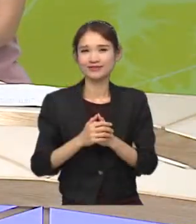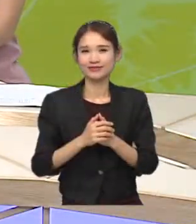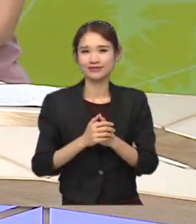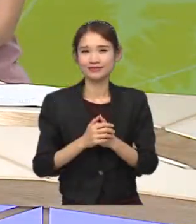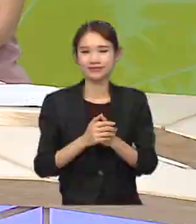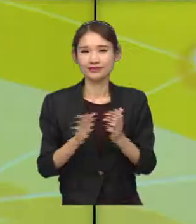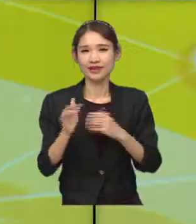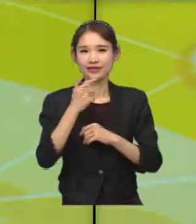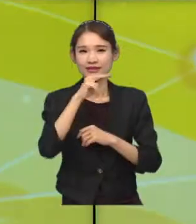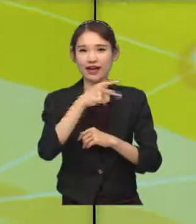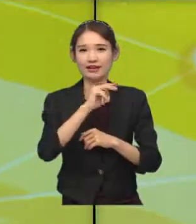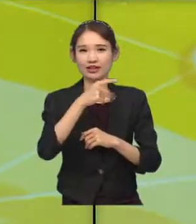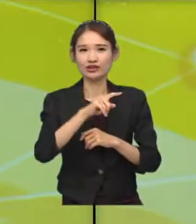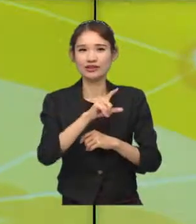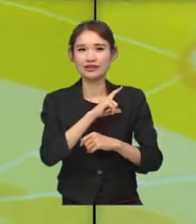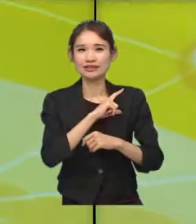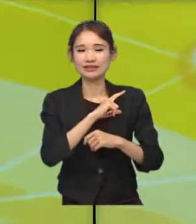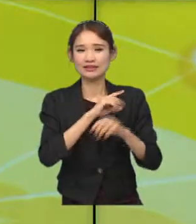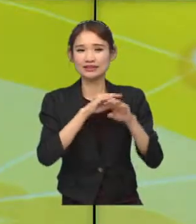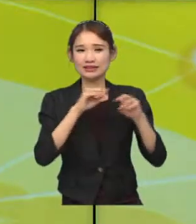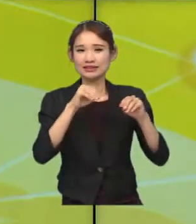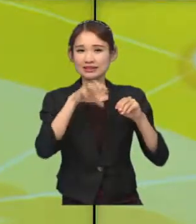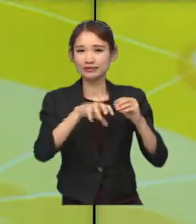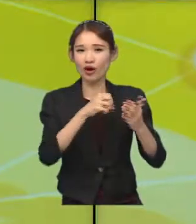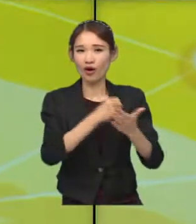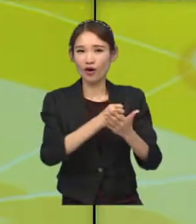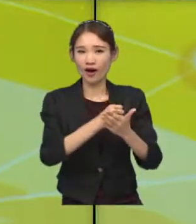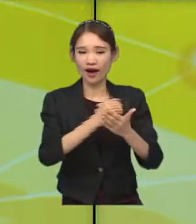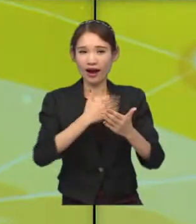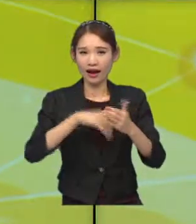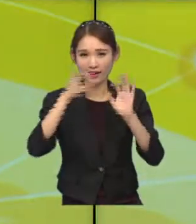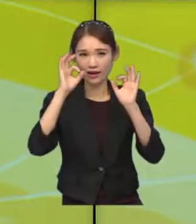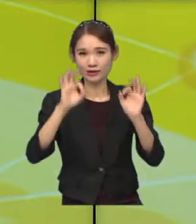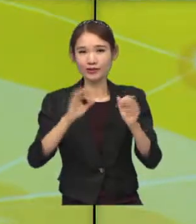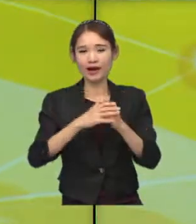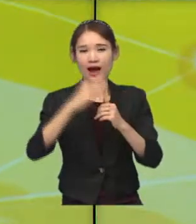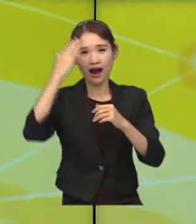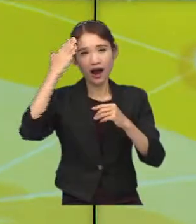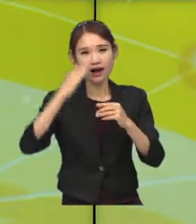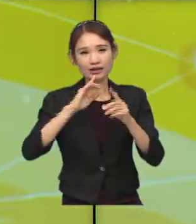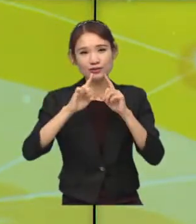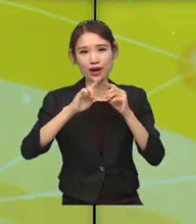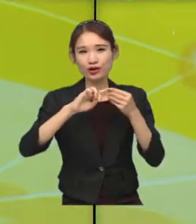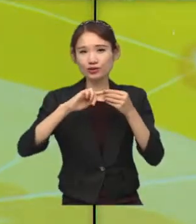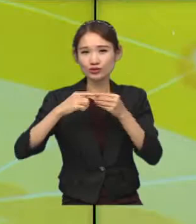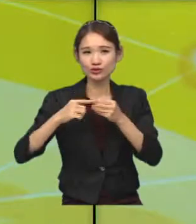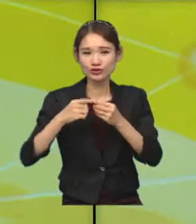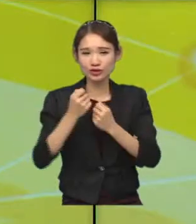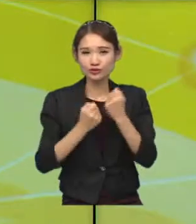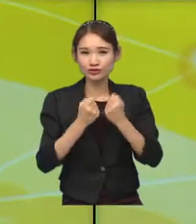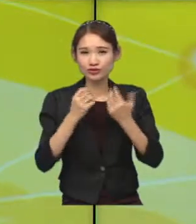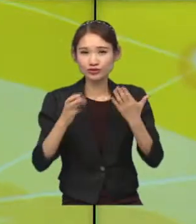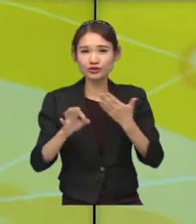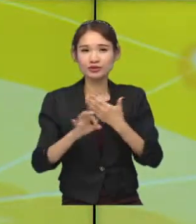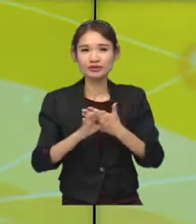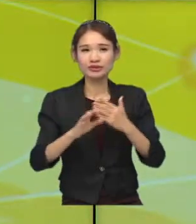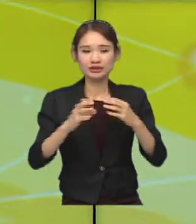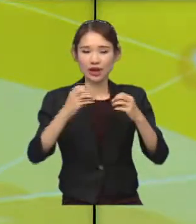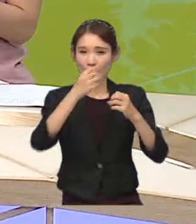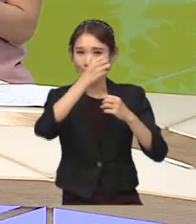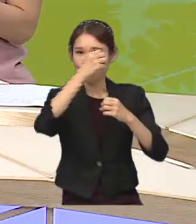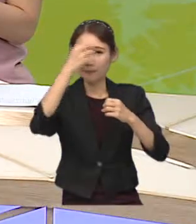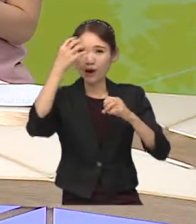자 그래서 이제 낙성대 지명에 대해서 조금 더 자세히 알아보려고 하는데 이걸 이제 한글로 풀면 그 별이 떨어진 집터 로 볼 수